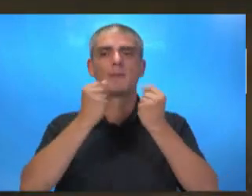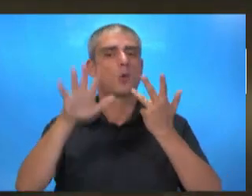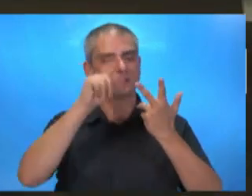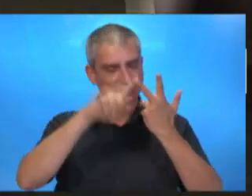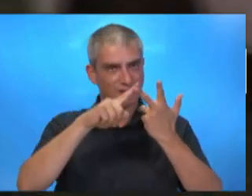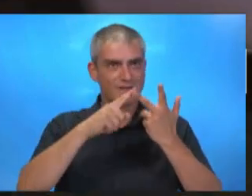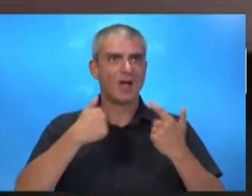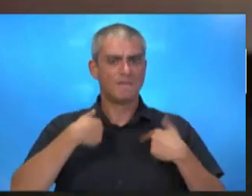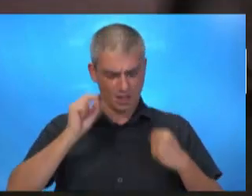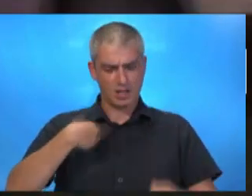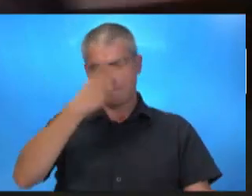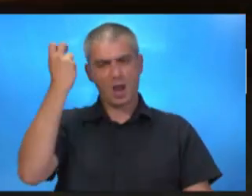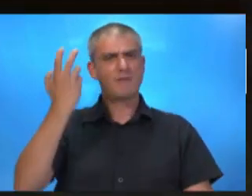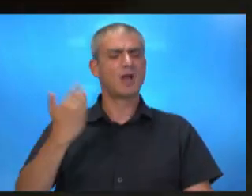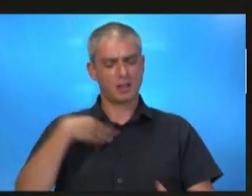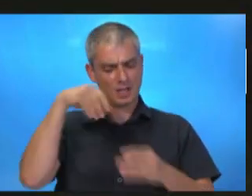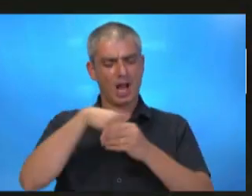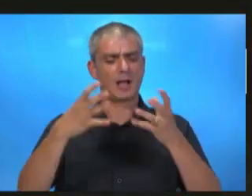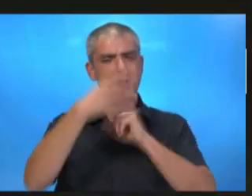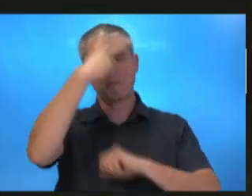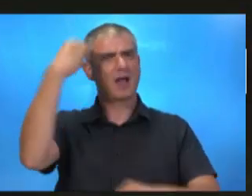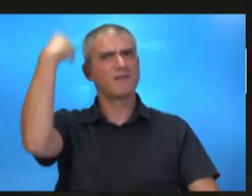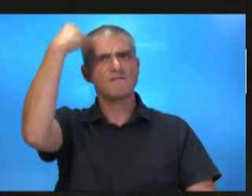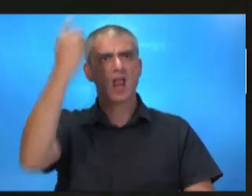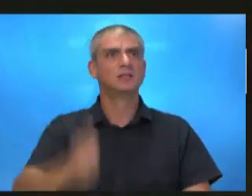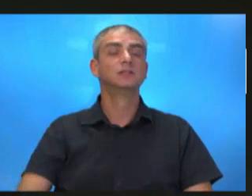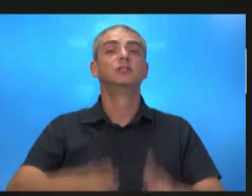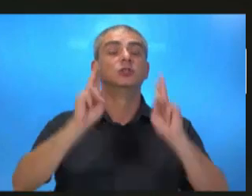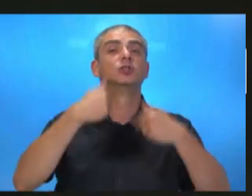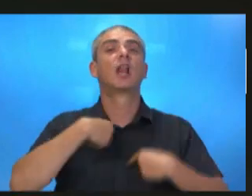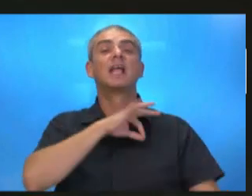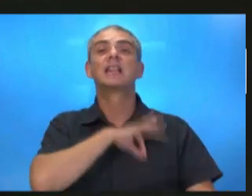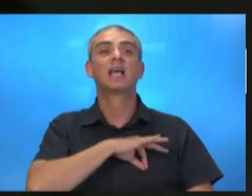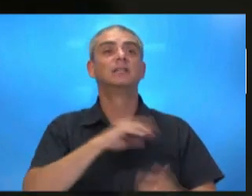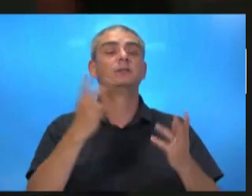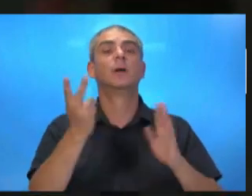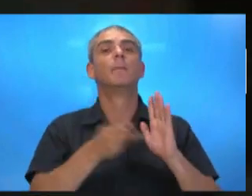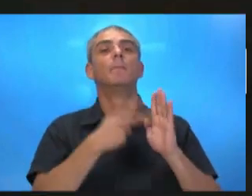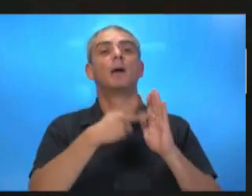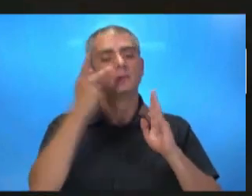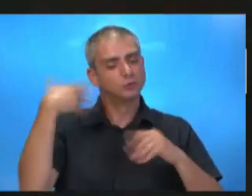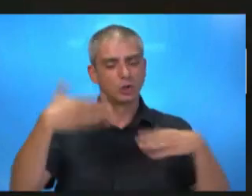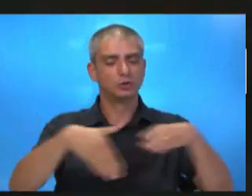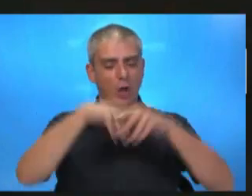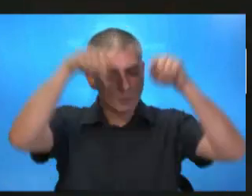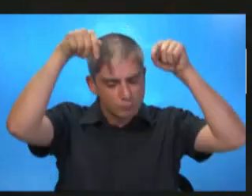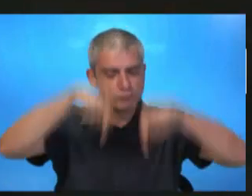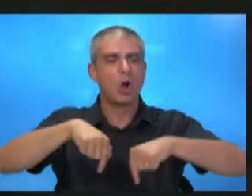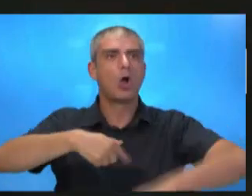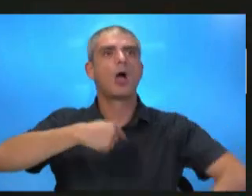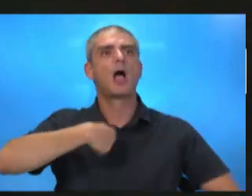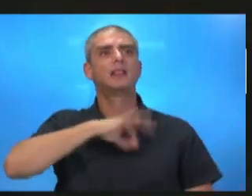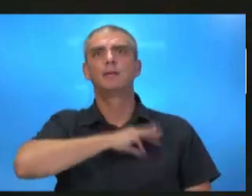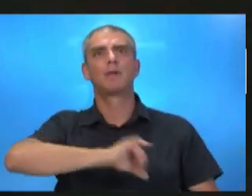גם ערבי. אני חלק מעם ערבי הפלסטיני. יש לי אינטרס שבעתיים שיהיה שלום פה. אני המרוויח